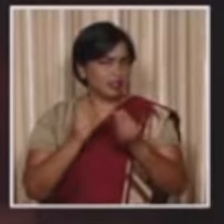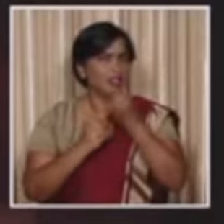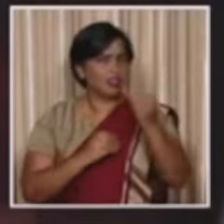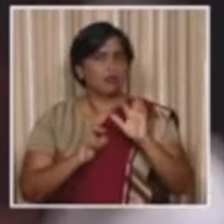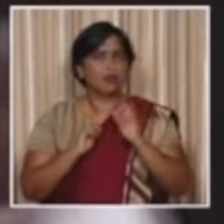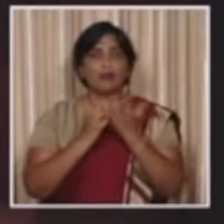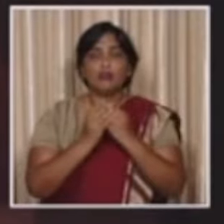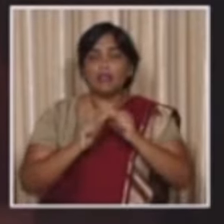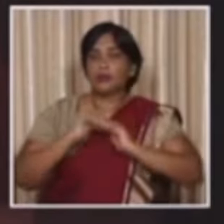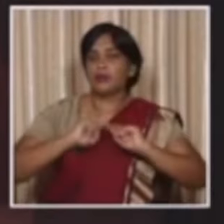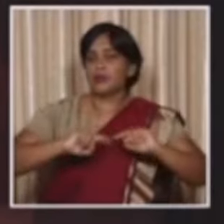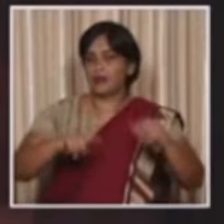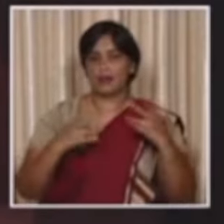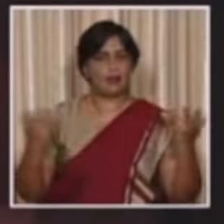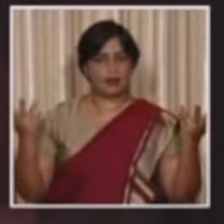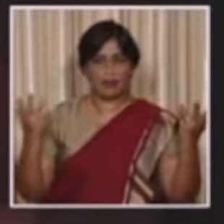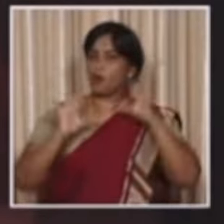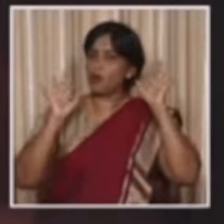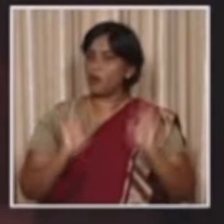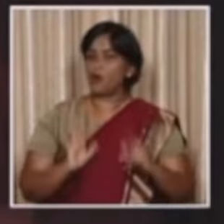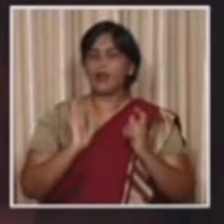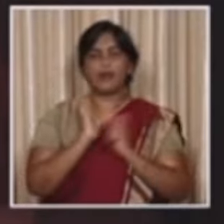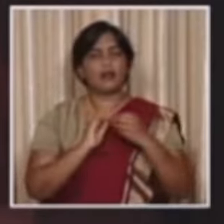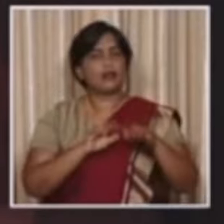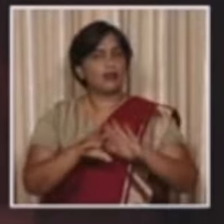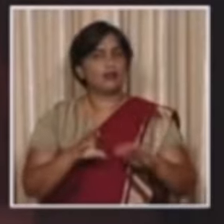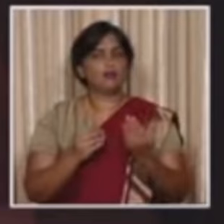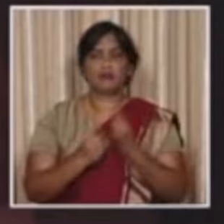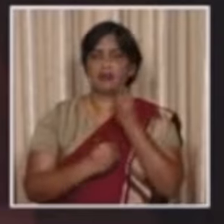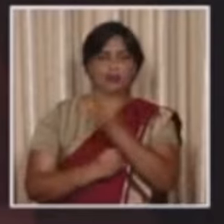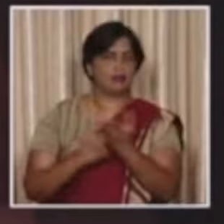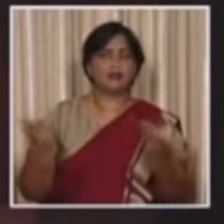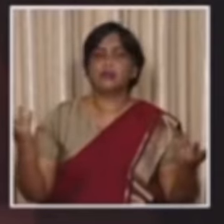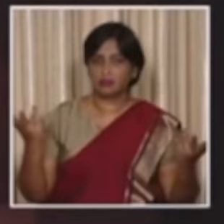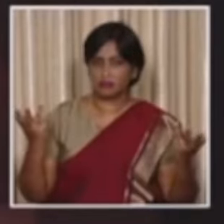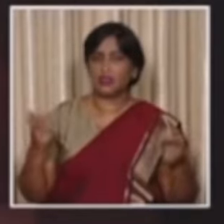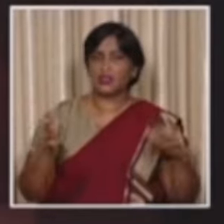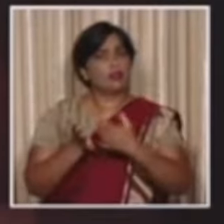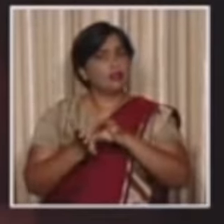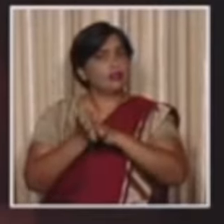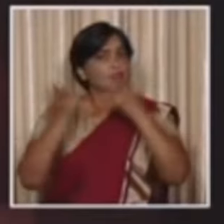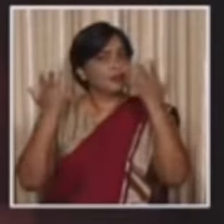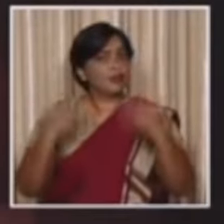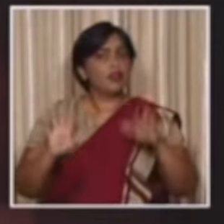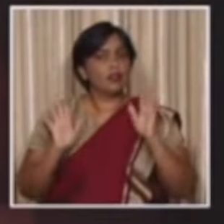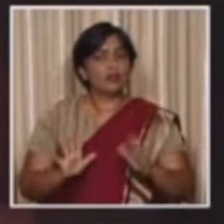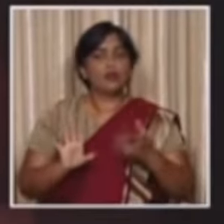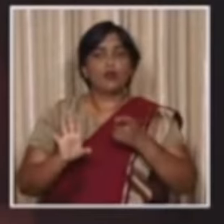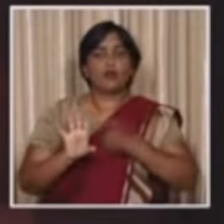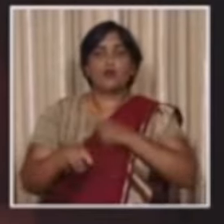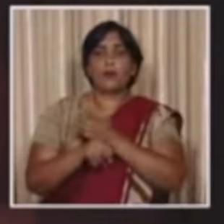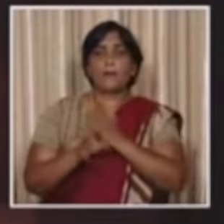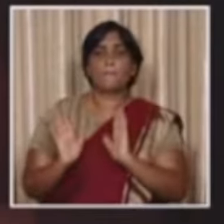විසඳුම තාම ක්‍රියාත්මක වෙලා නැහැ. ඒ පොලි රහිත ණය ඒ දූදරුවන්ට ලැබිලා නැහැ. දැන් register වෙලා හැබැයි දැන් course එකක් පටන්